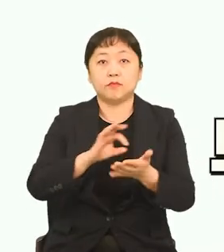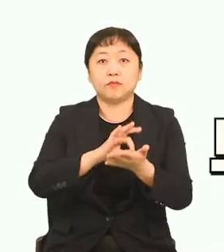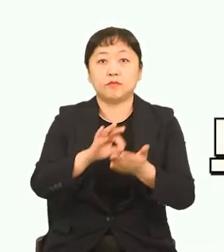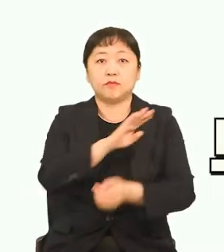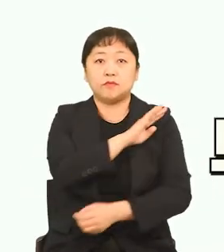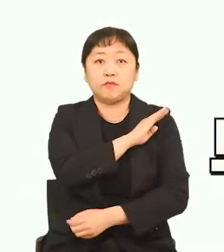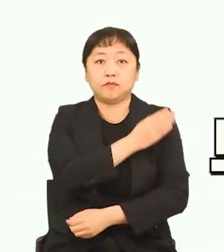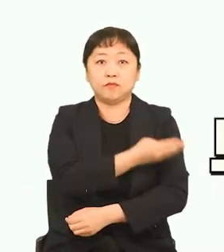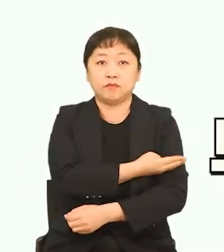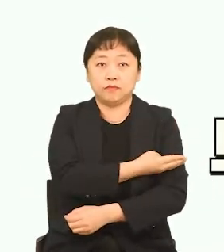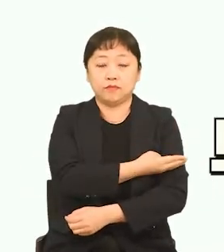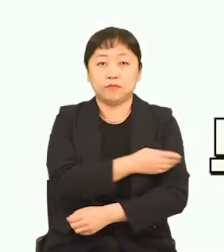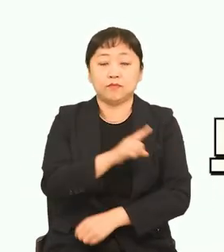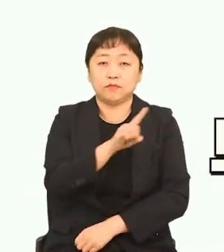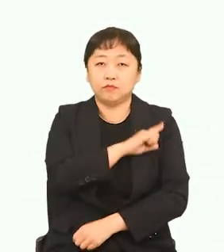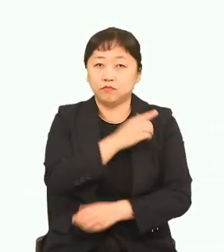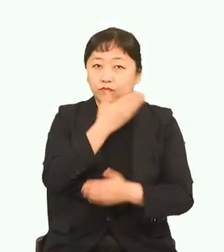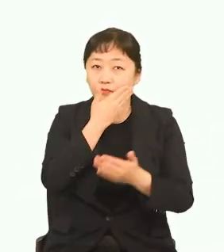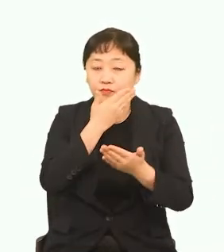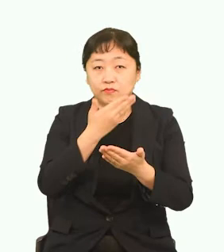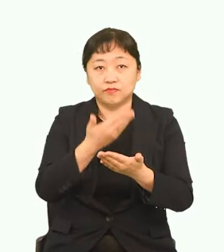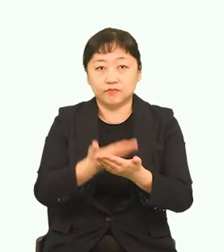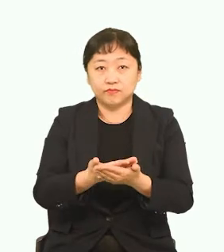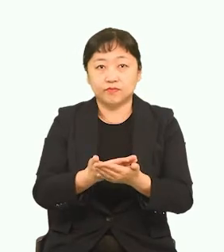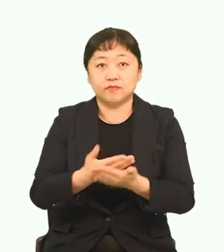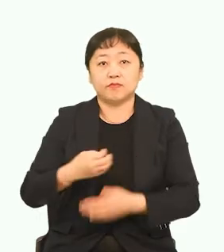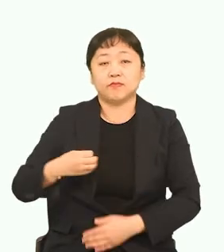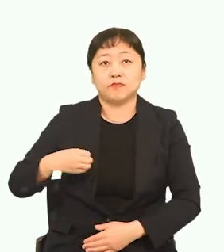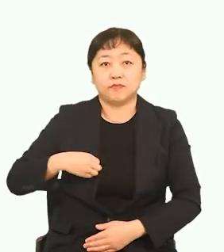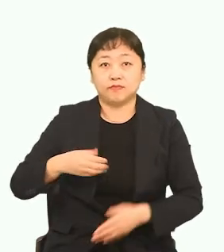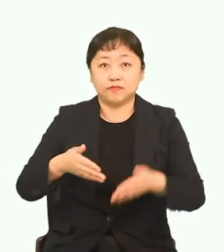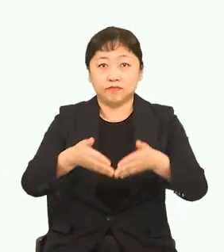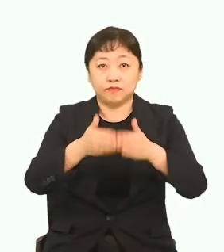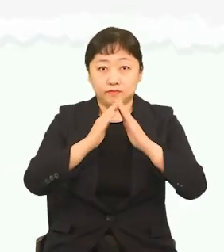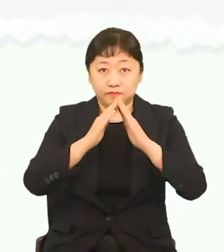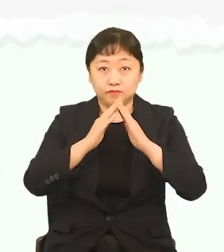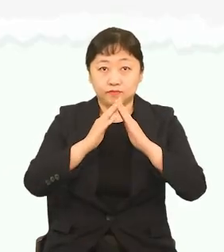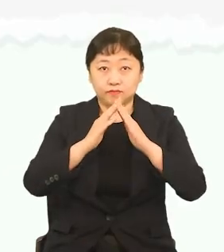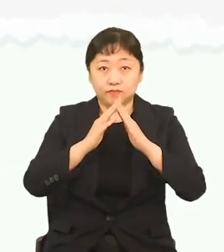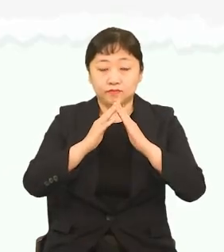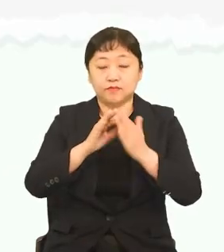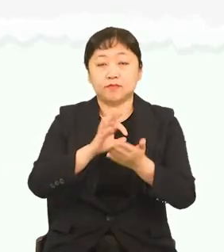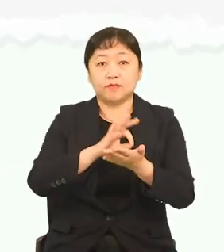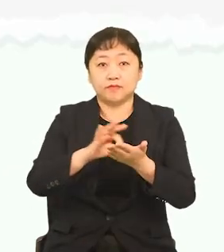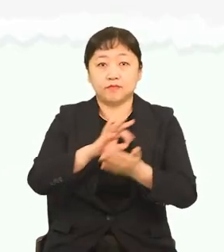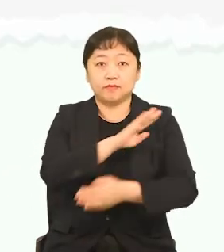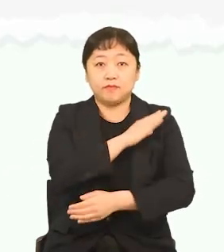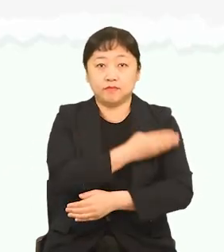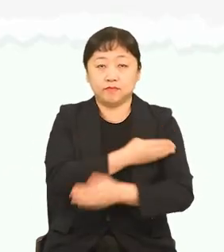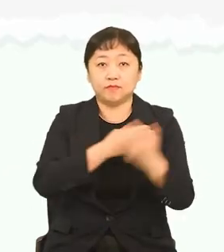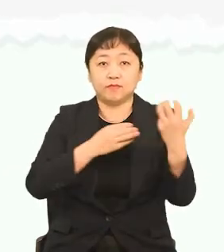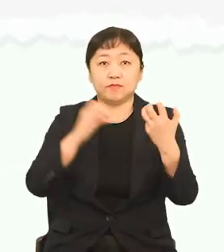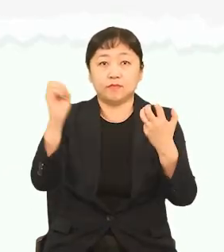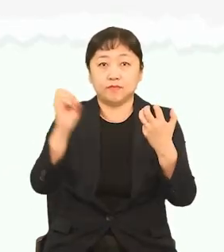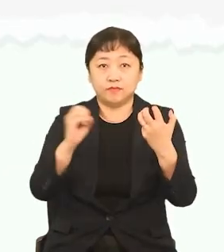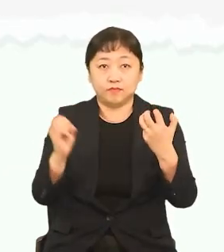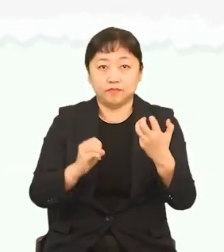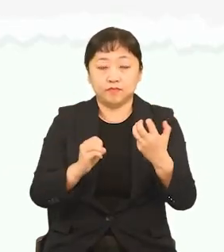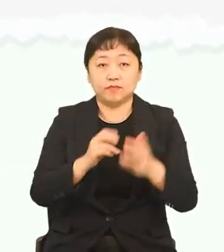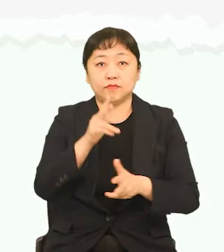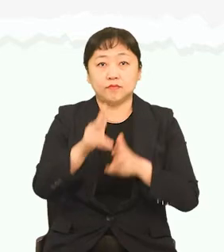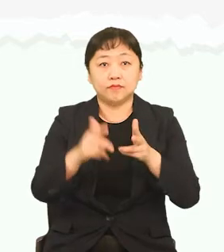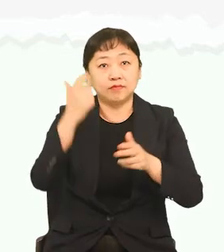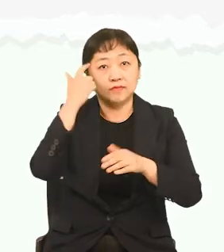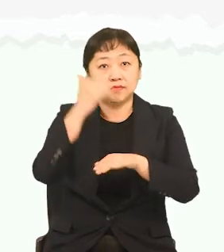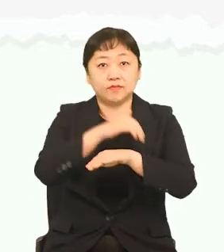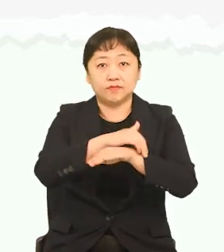무엇보다도 지역주택조합 사업은 토지 사용권원 확보가 가장 중요하므로 조합 설립 인가 시 토지 사용권원